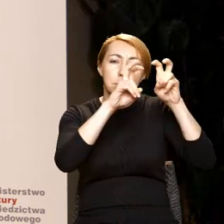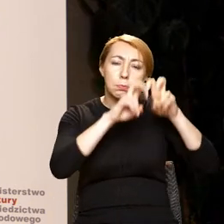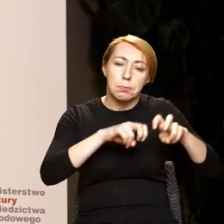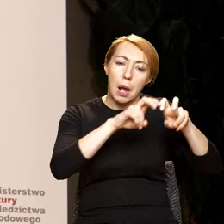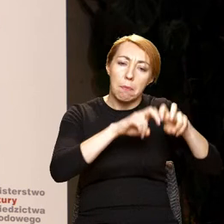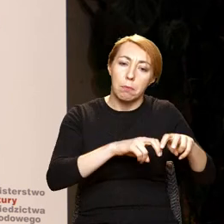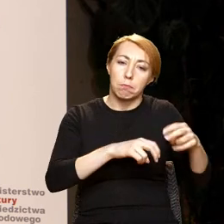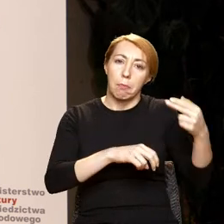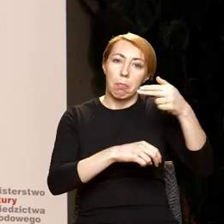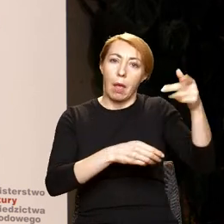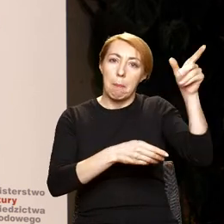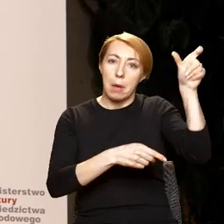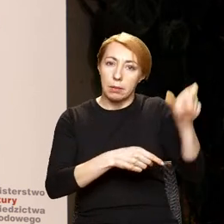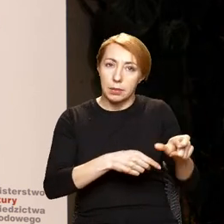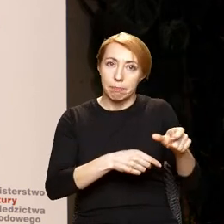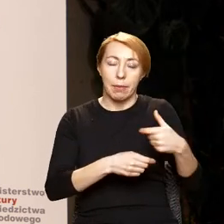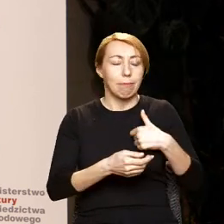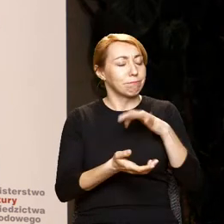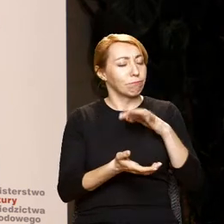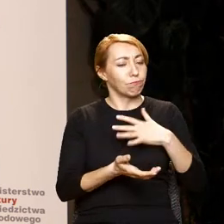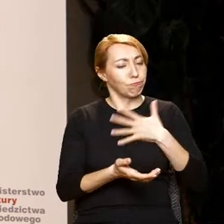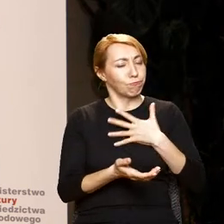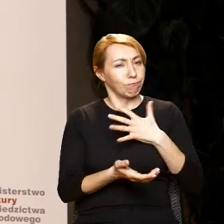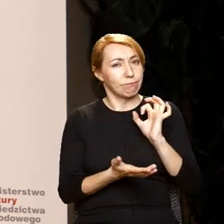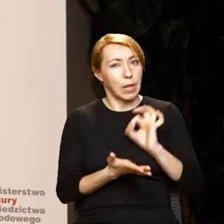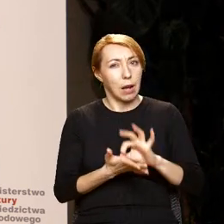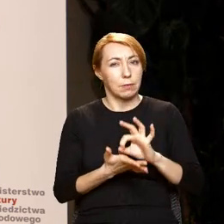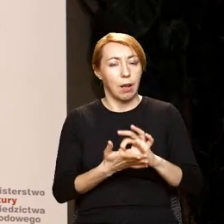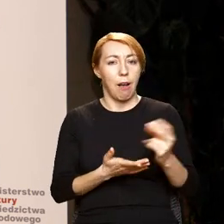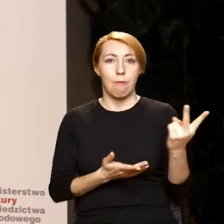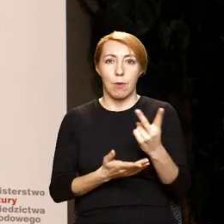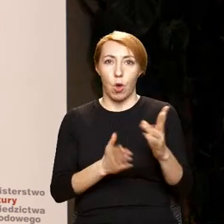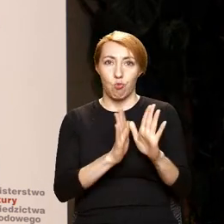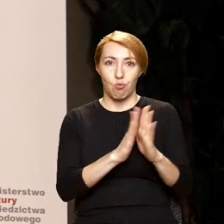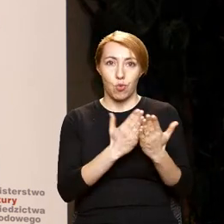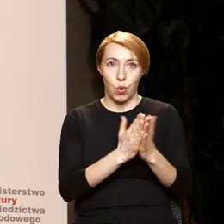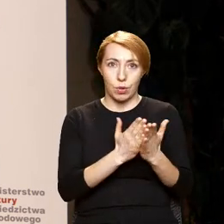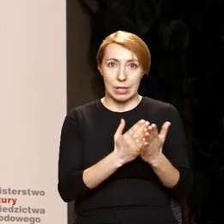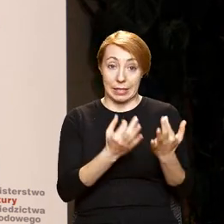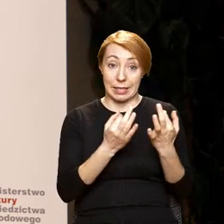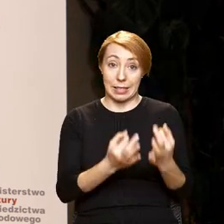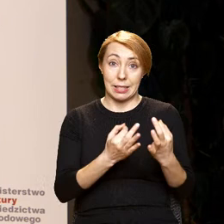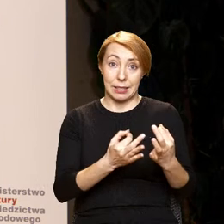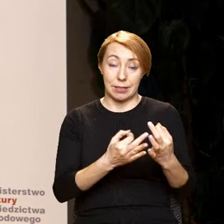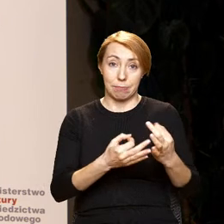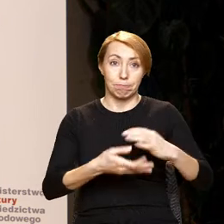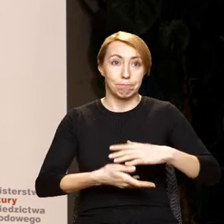temat. Jestem pewna, że dwie publikacje, które mają dziś